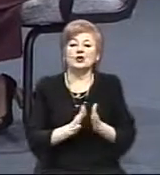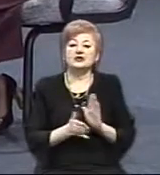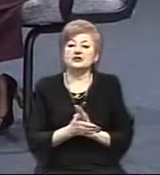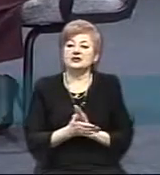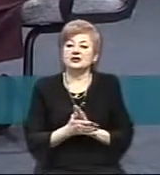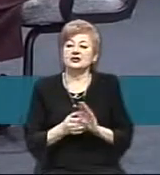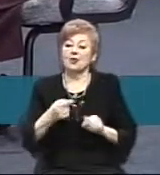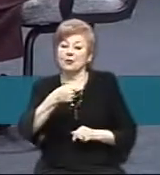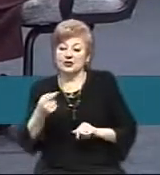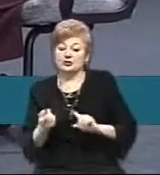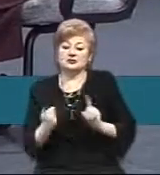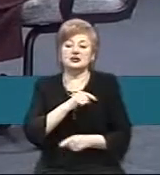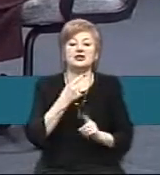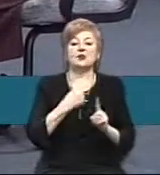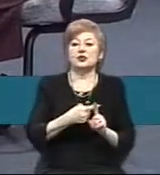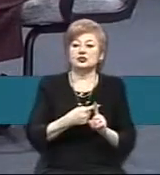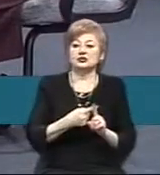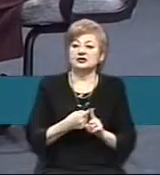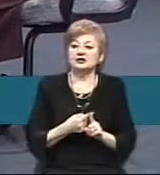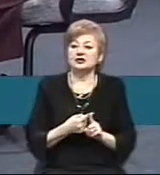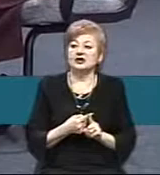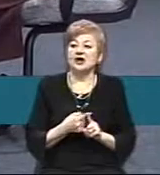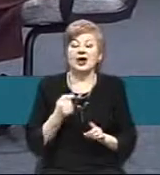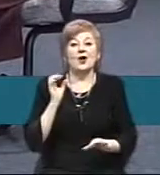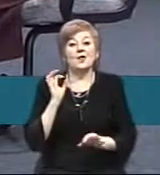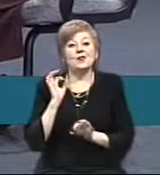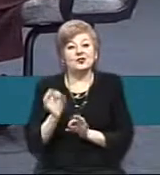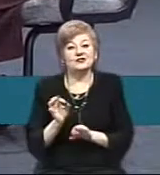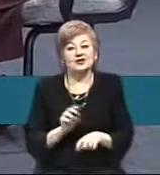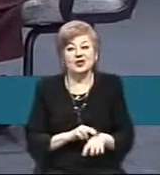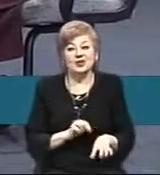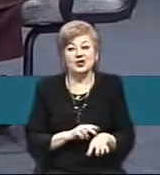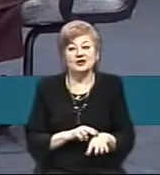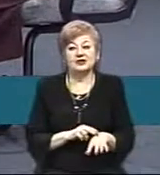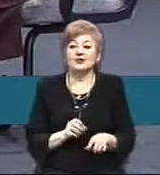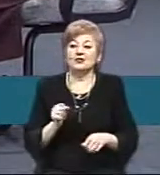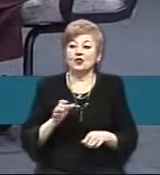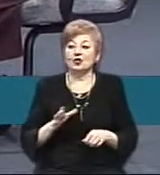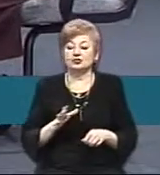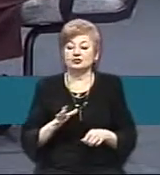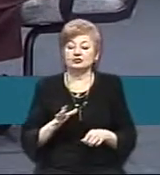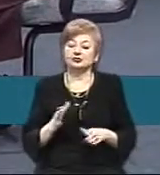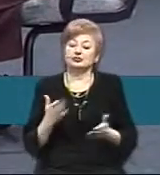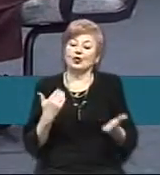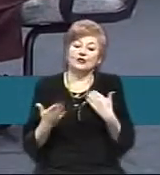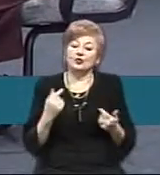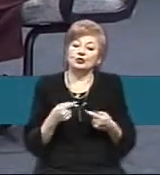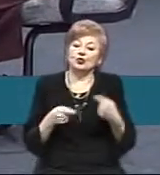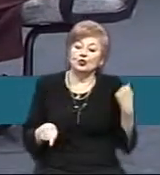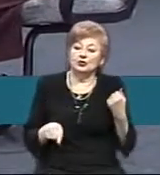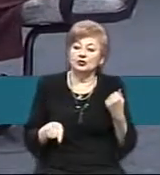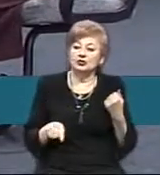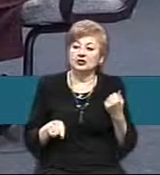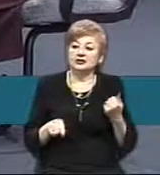плюс. Щоб я подзвонила в поліцію? Ну, може, не в поліцію, може, ти з ним якось? Чи ти думаєш, що там